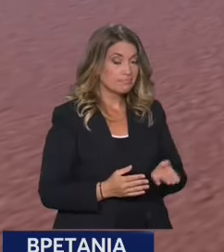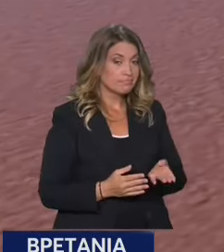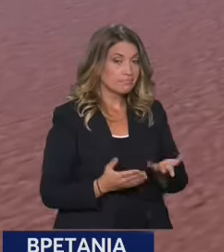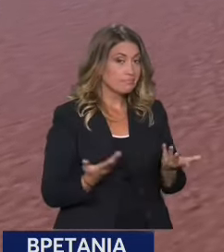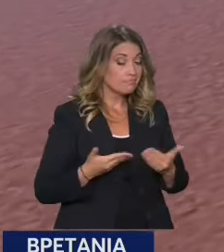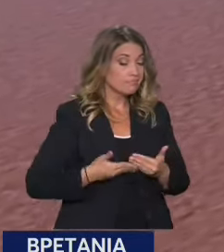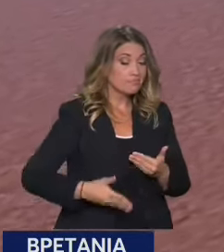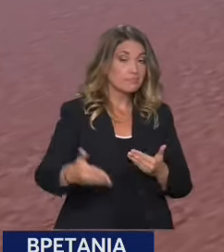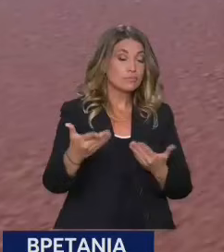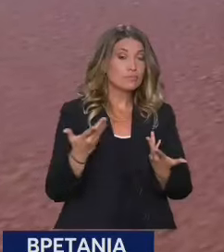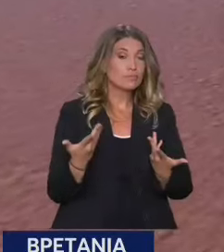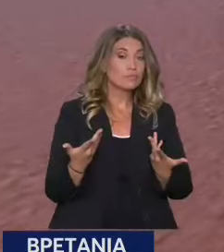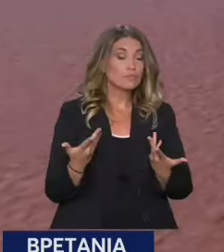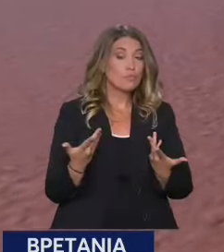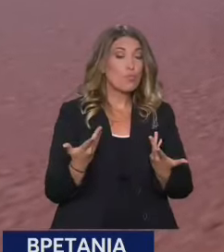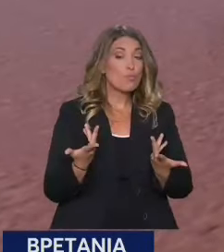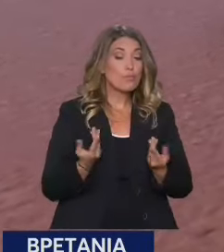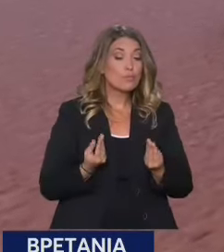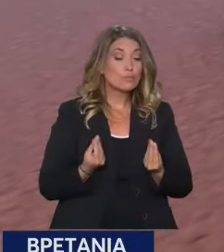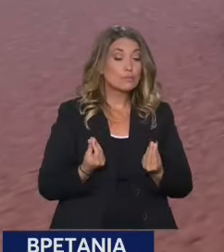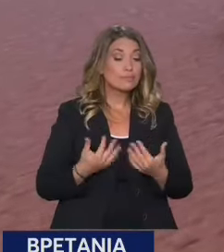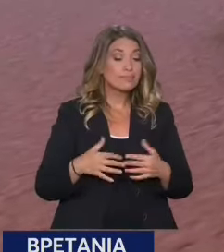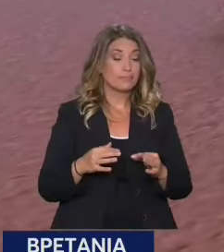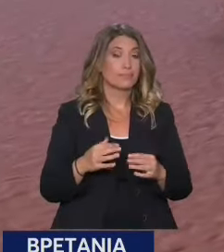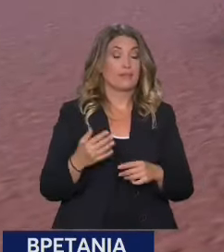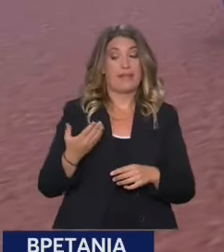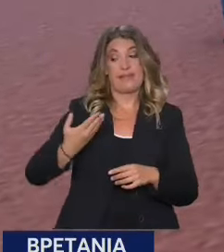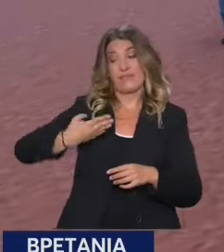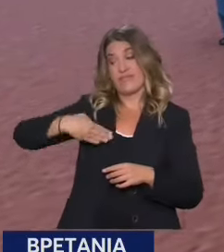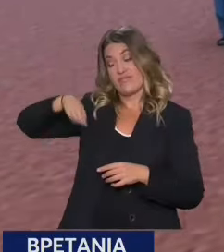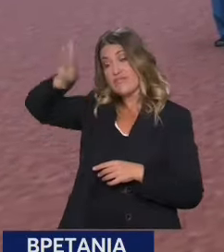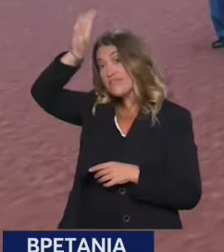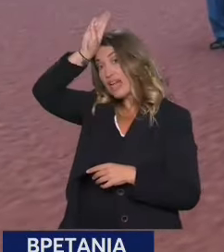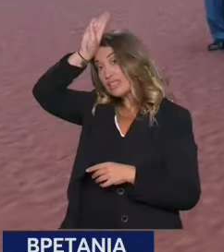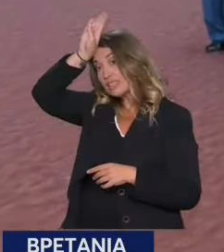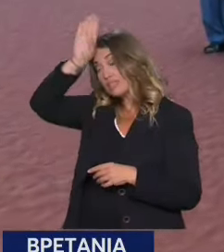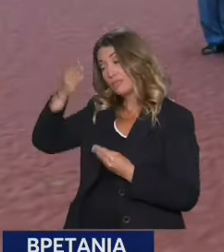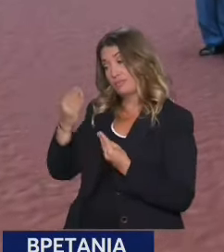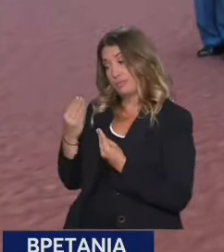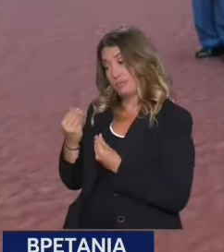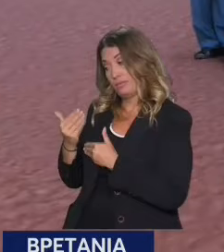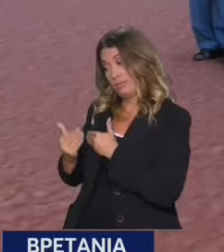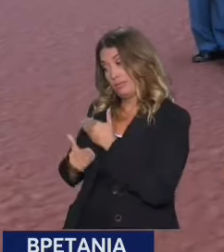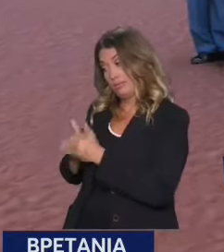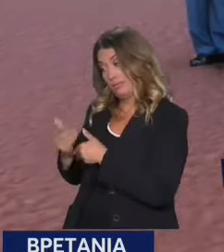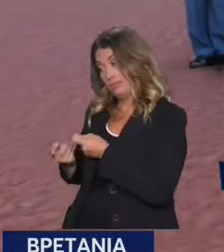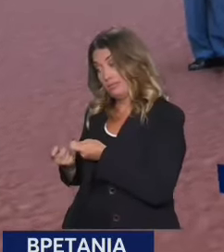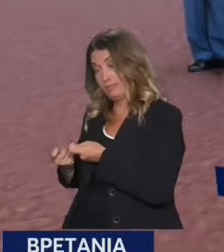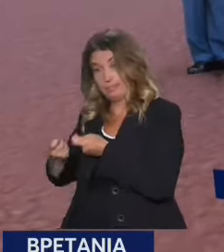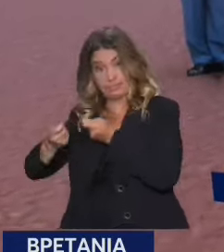πέρα. Πώς περνάμε δηλαδή από την Βασίλισσα, από την Ελισάβετ, στον Φιλέλληνα